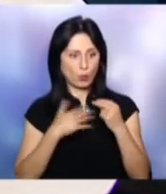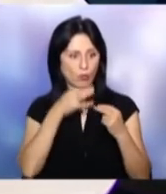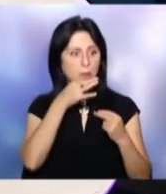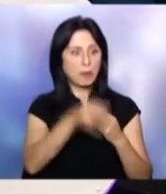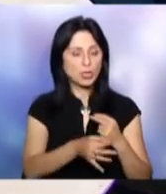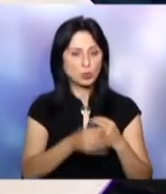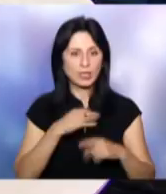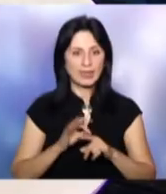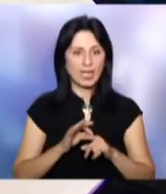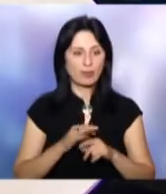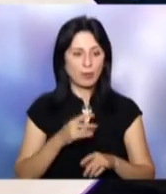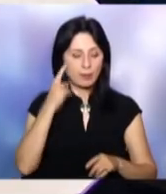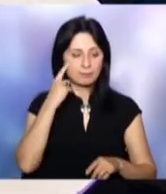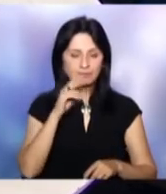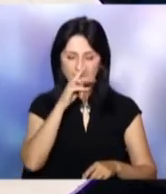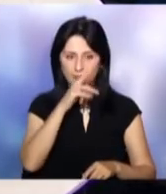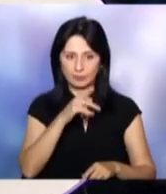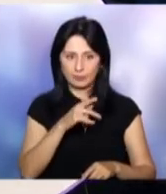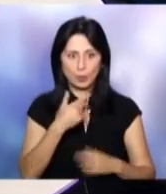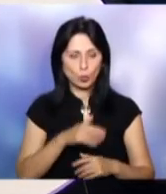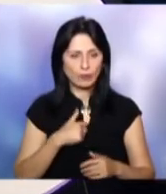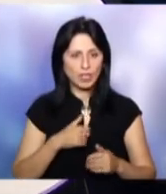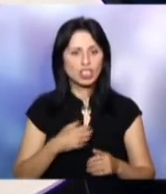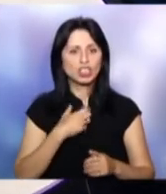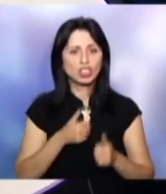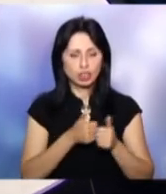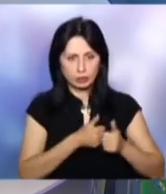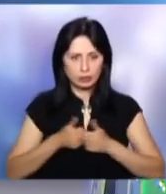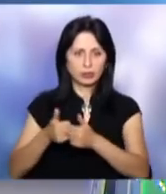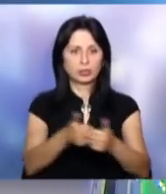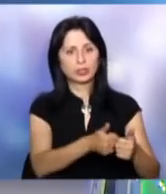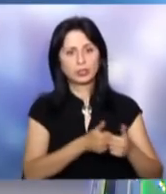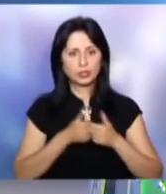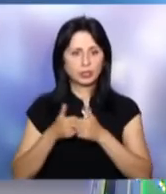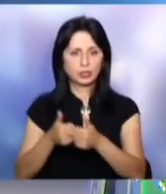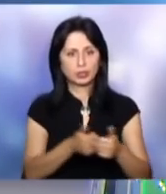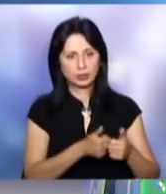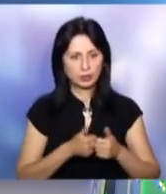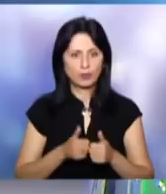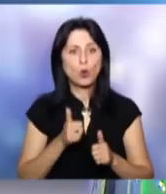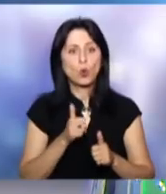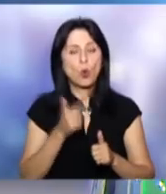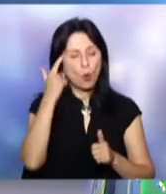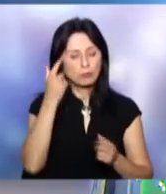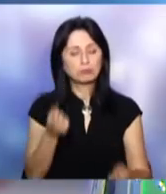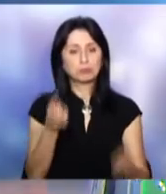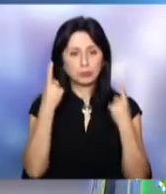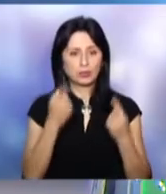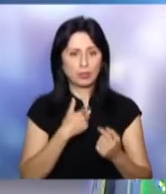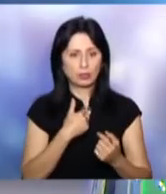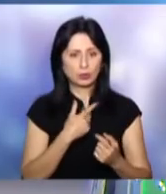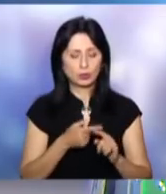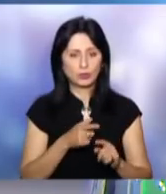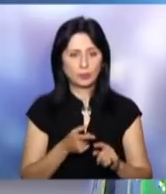ვაცნობიერებ, მაგრამ რაღაც ეს შიში სულთან დამყვება და კი ბატონო, როგორ შეიძლება გასაგებია თქვენი კითხვა. მადლობა შეკითხვისთვის,